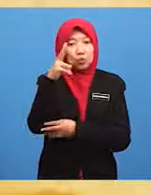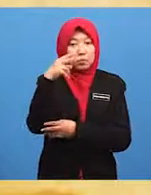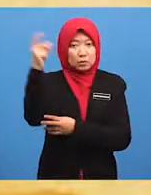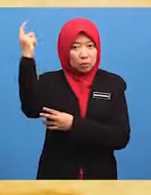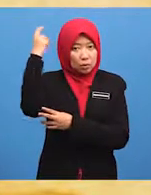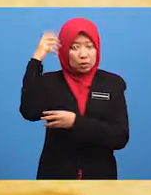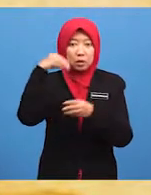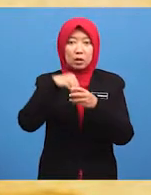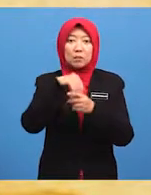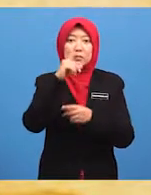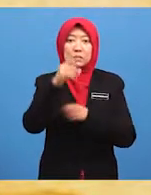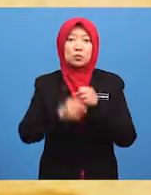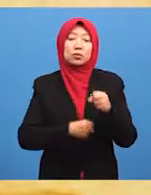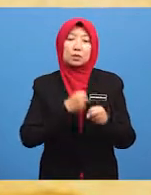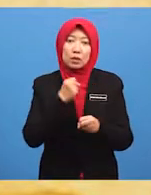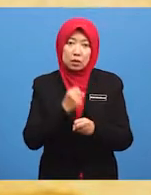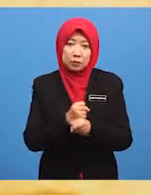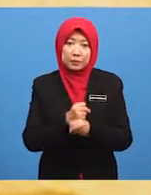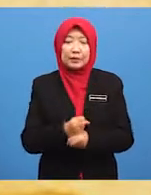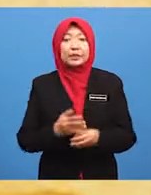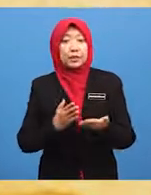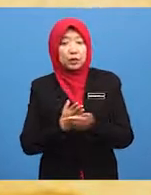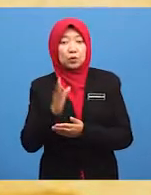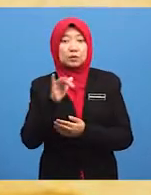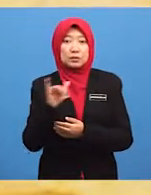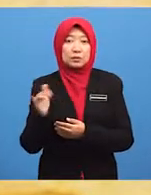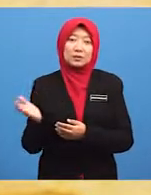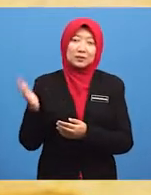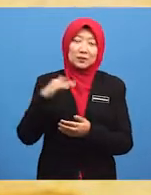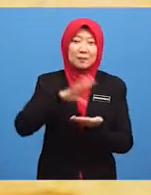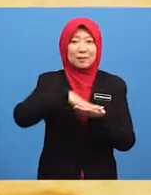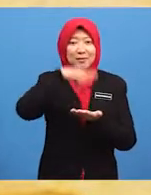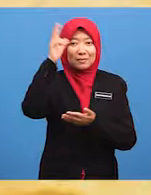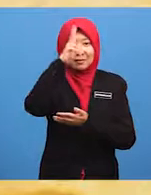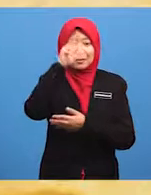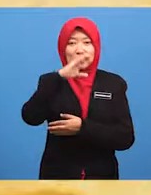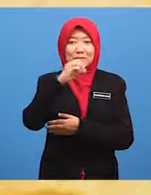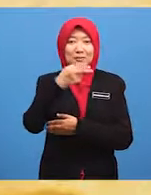dalam setahun. Seterusnya murid-murid, mari belajar kerajaan Champa.